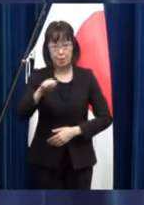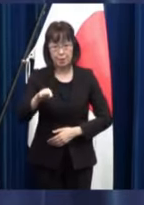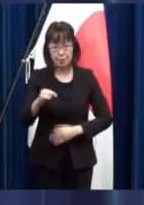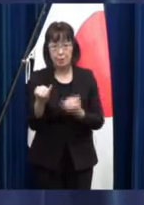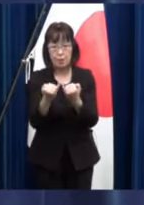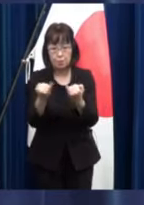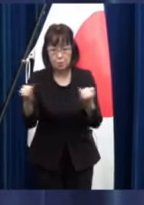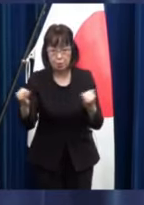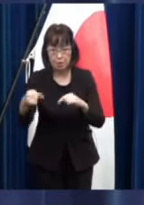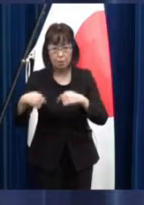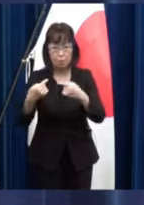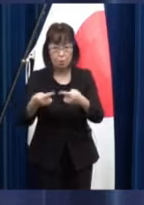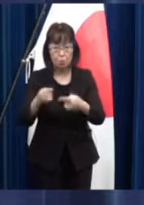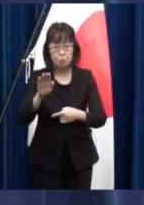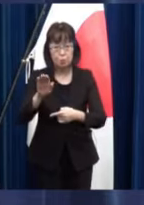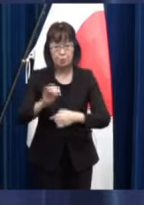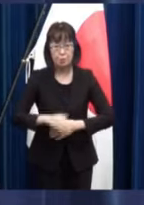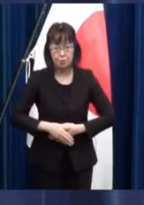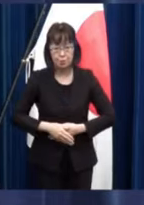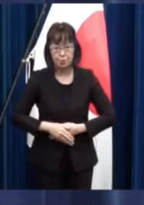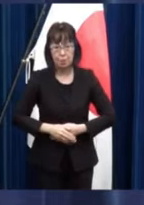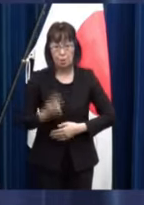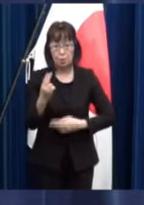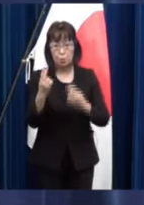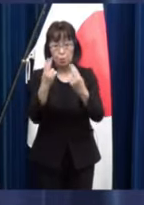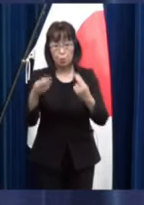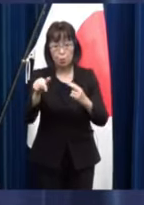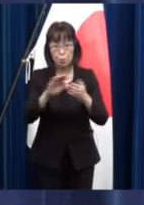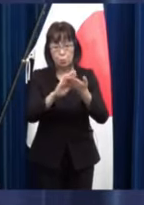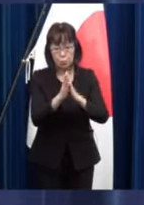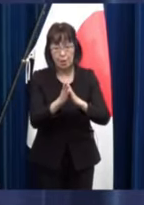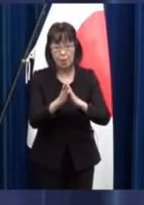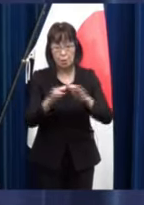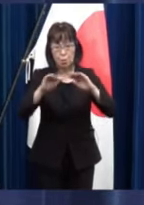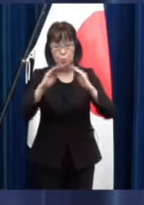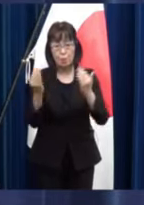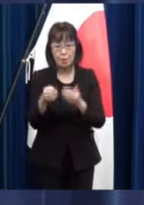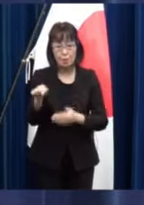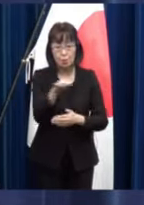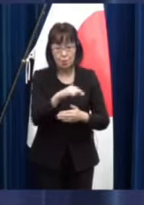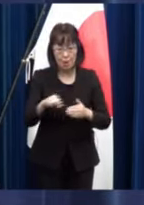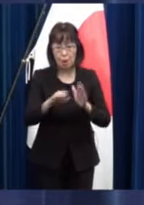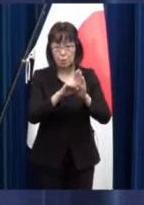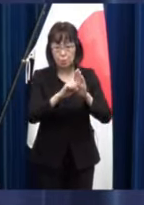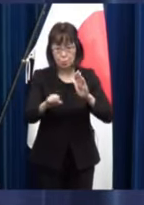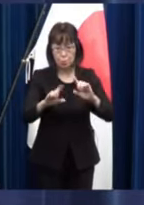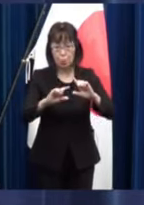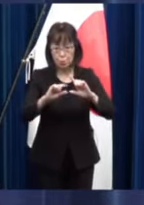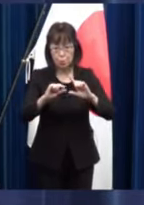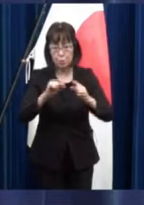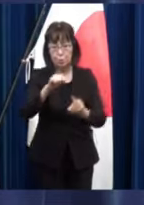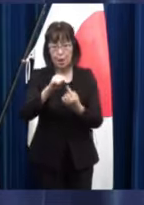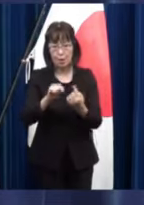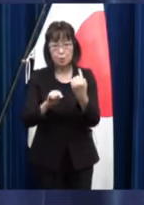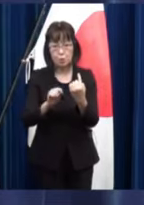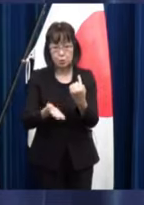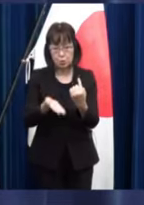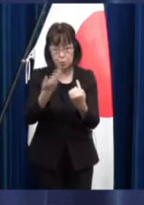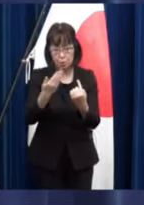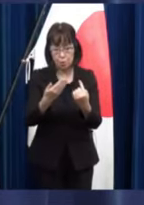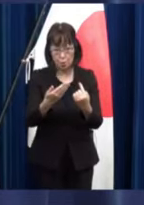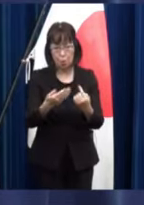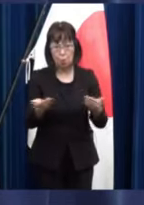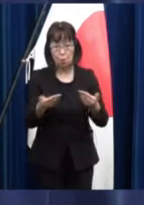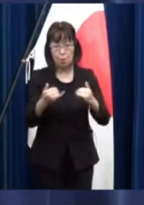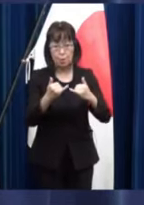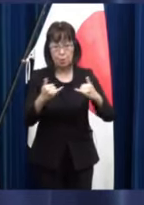性です。すべての都道府県で有効求人倍率1を超えることができました。すなわち